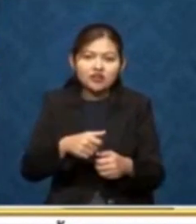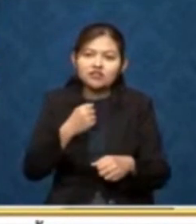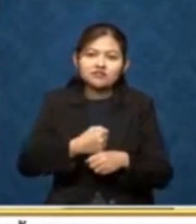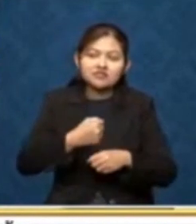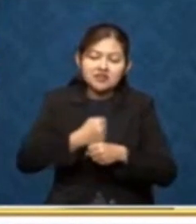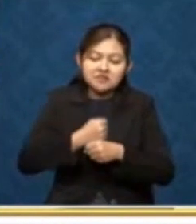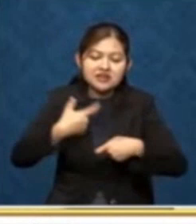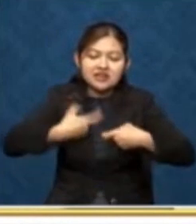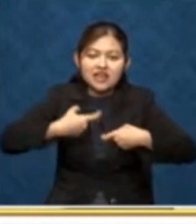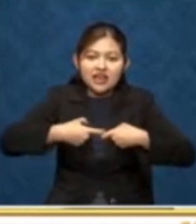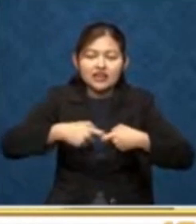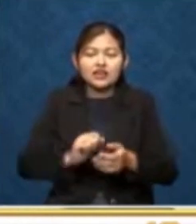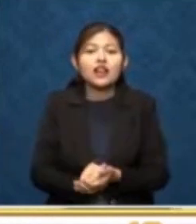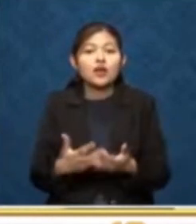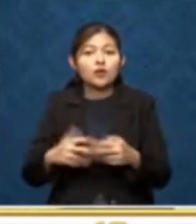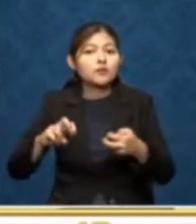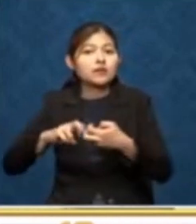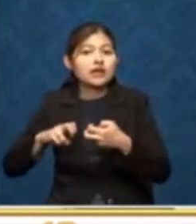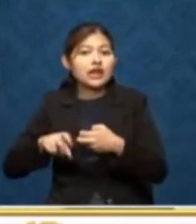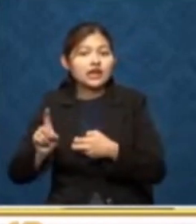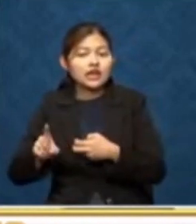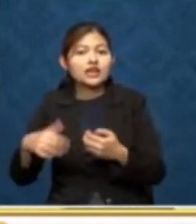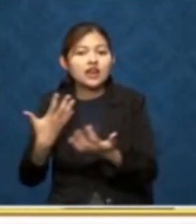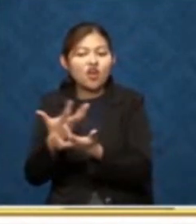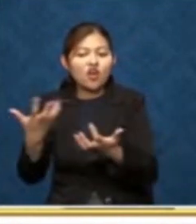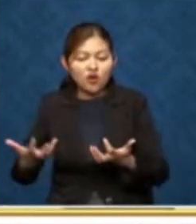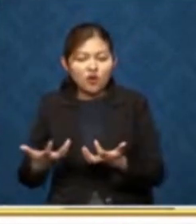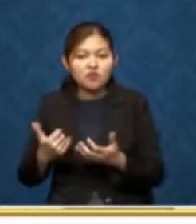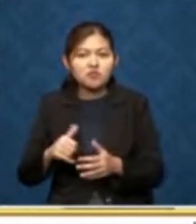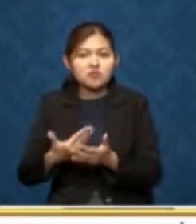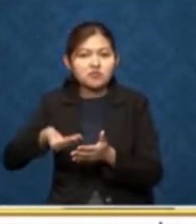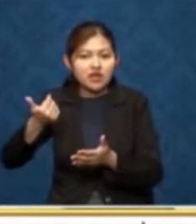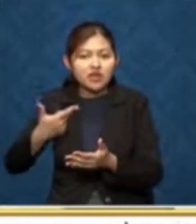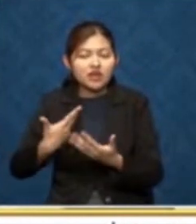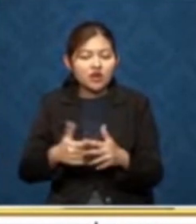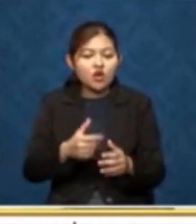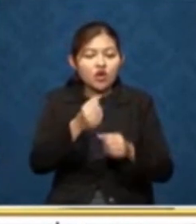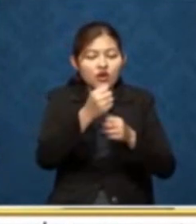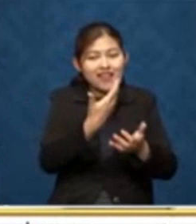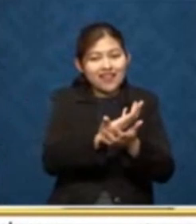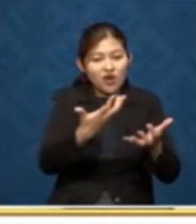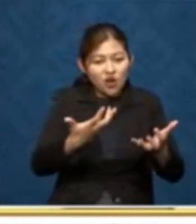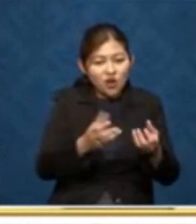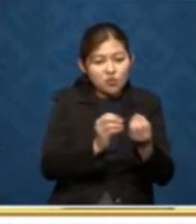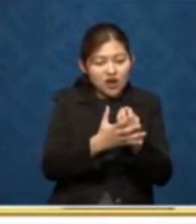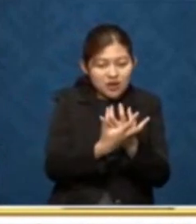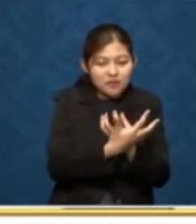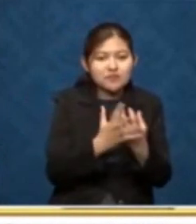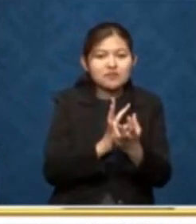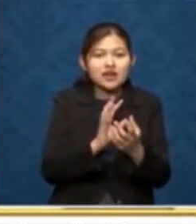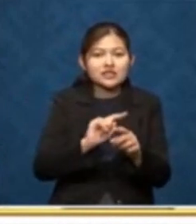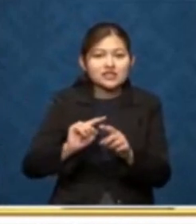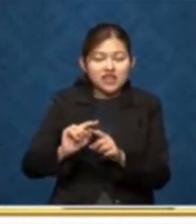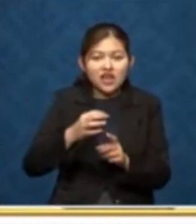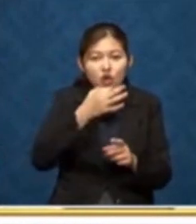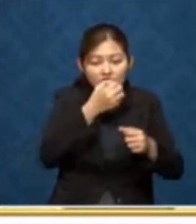าสินค้าราคาสินค้าเกษตรตกต่ำทำให้เกษตรกรเป็นหนี้เป็นสินซึ่ง